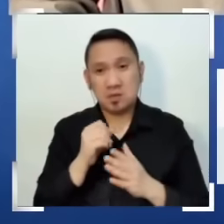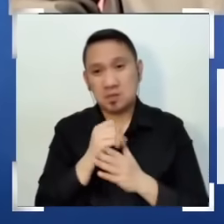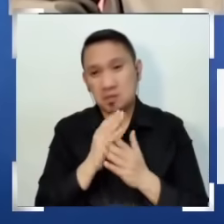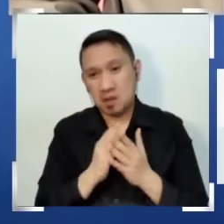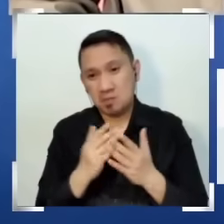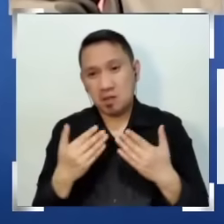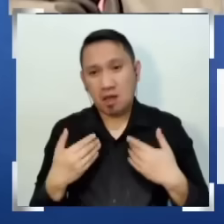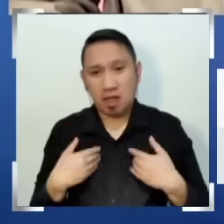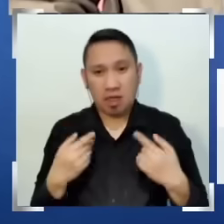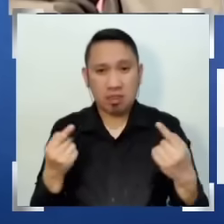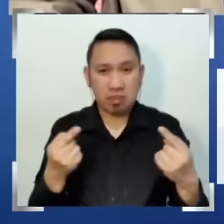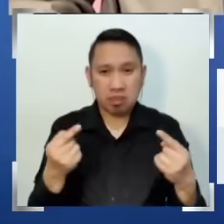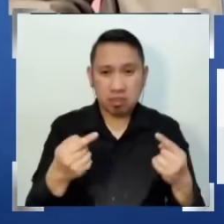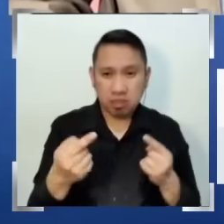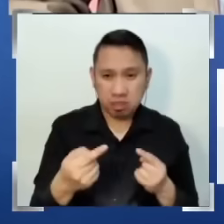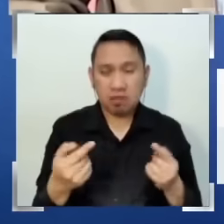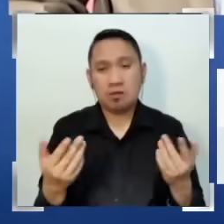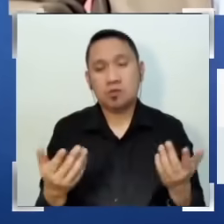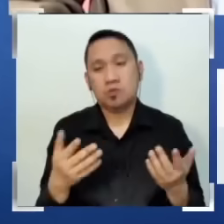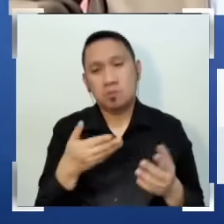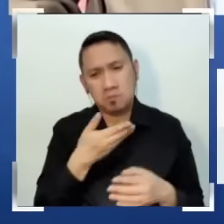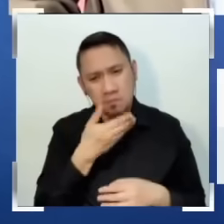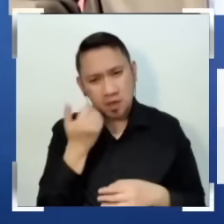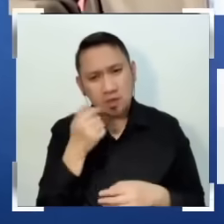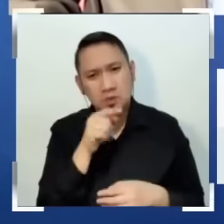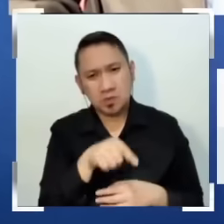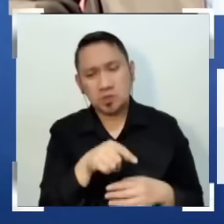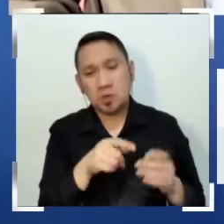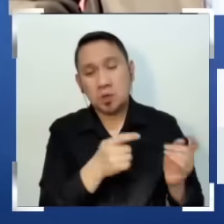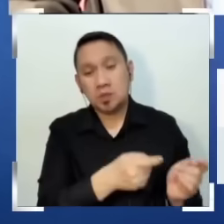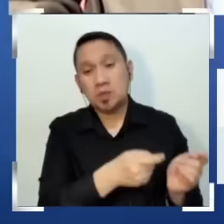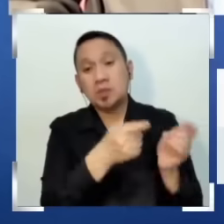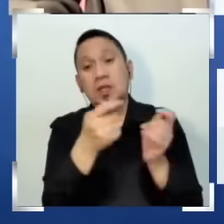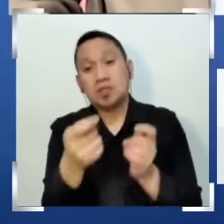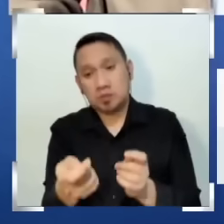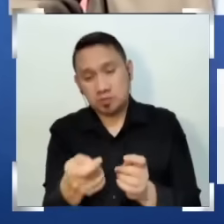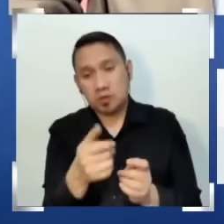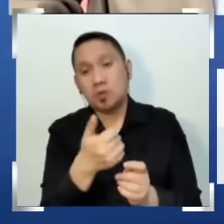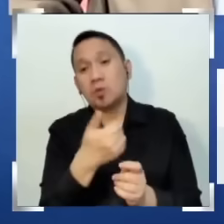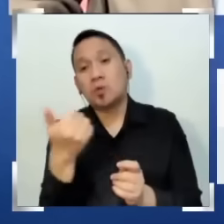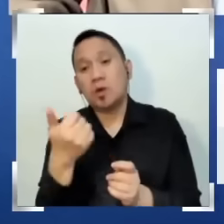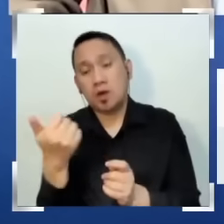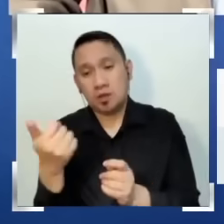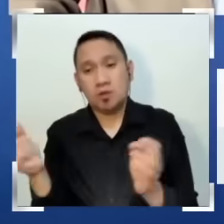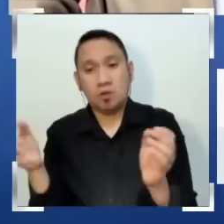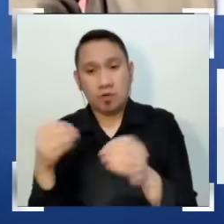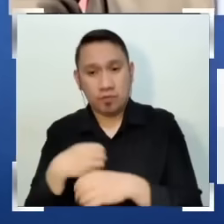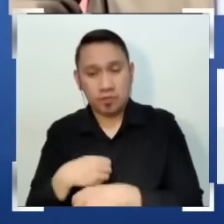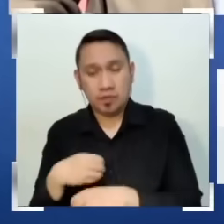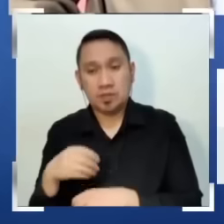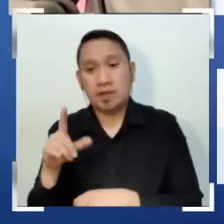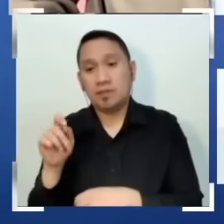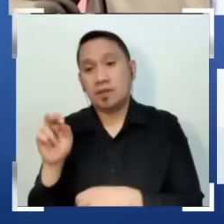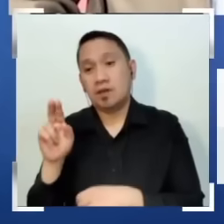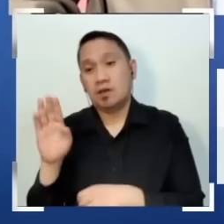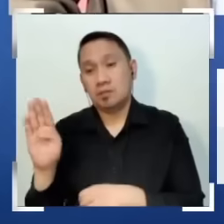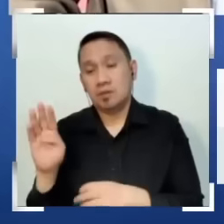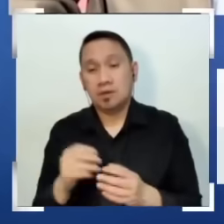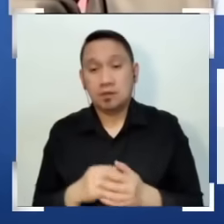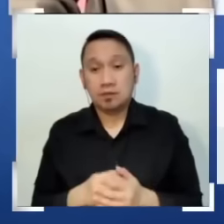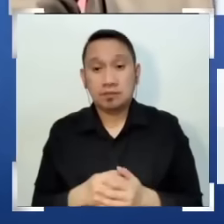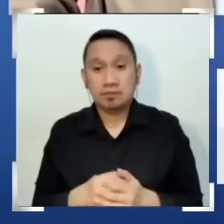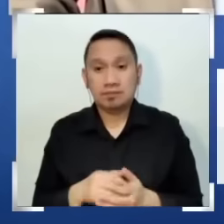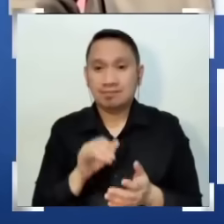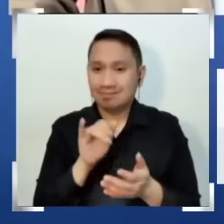kaya minabuti ko po sa kanya na ilagay muna siya sa ibang dibisyon ng LTFRB. Mm-hmm. Nung nangyari po